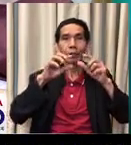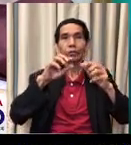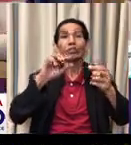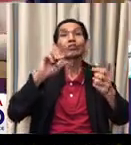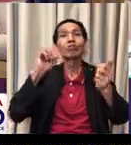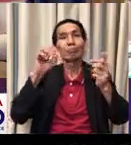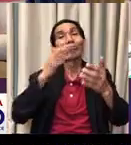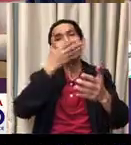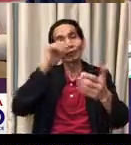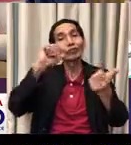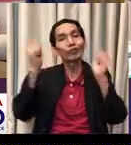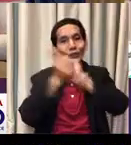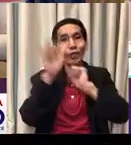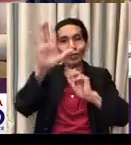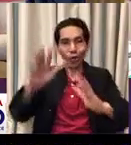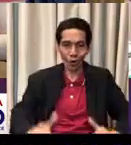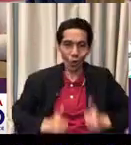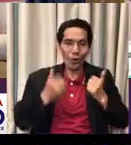address.